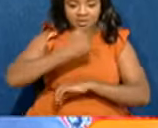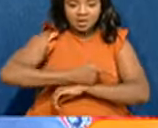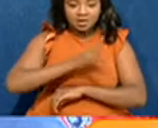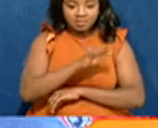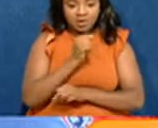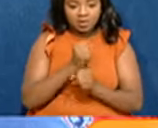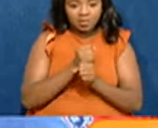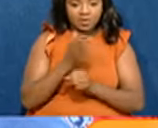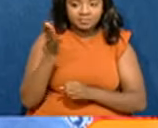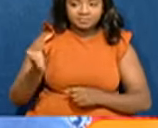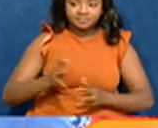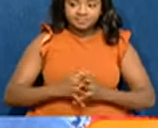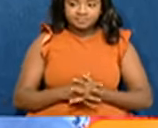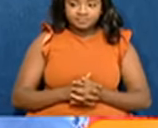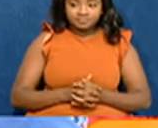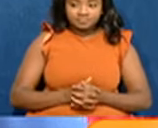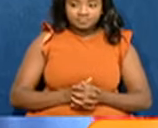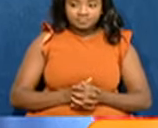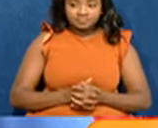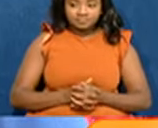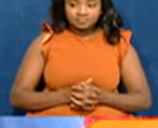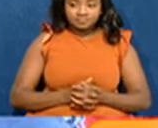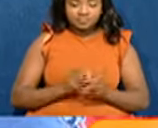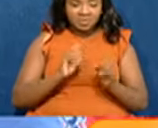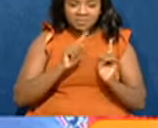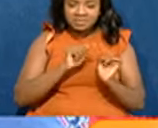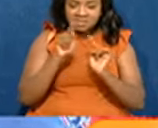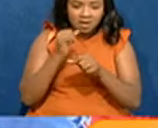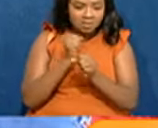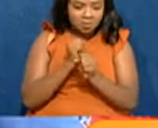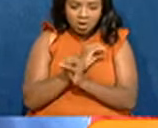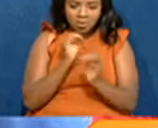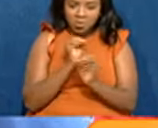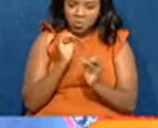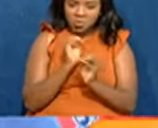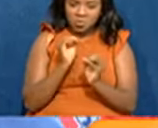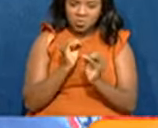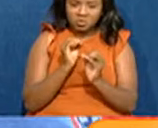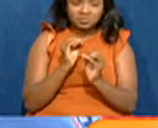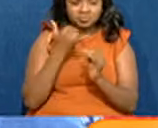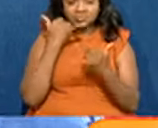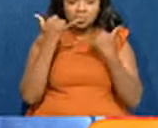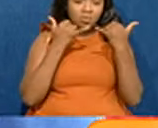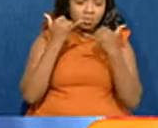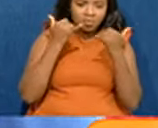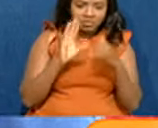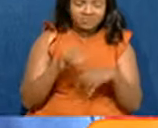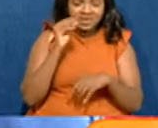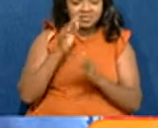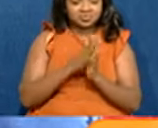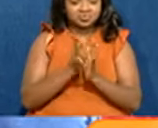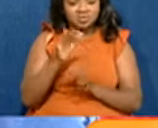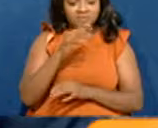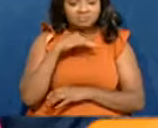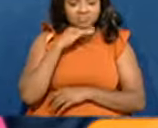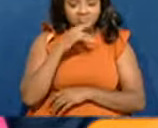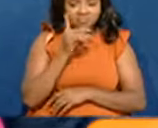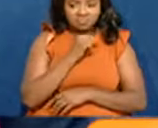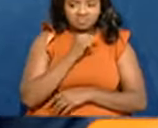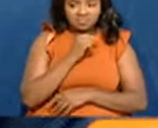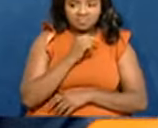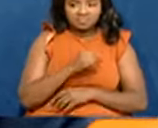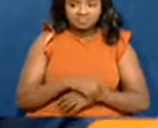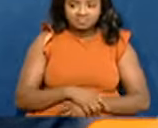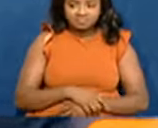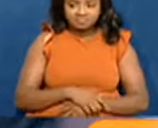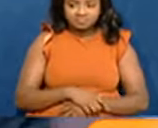work, but she didn't show up, and so after a couple of calls, we got the unfortunate news that she'd passed on. On behalf